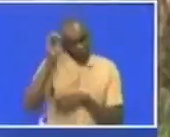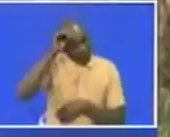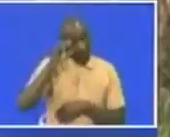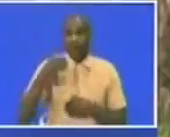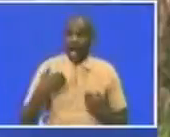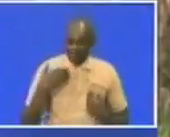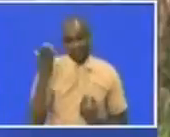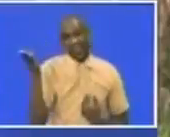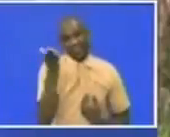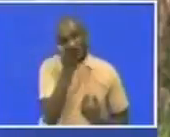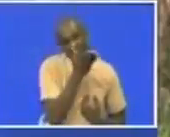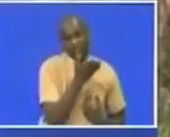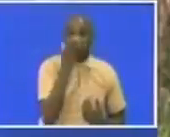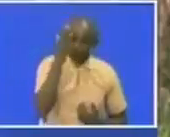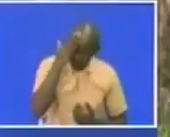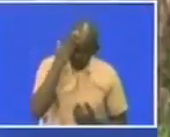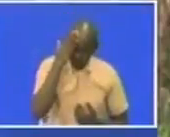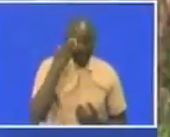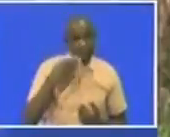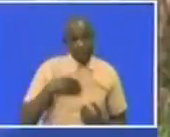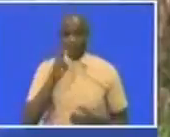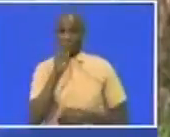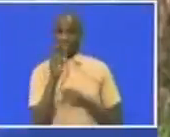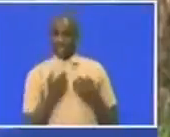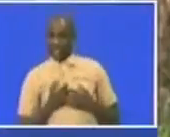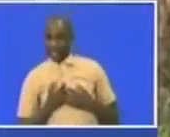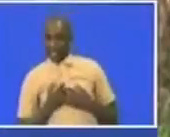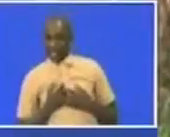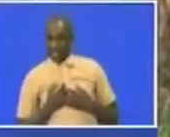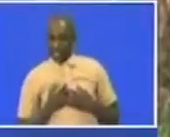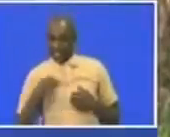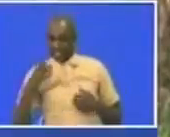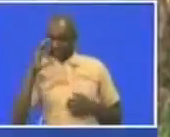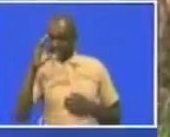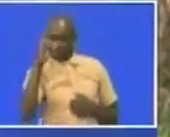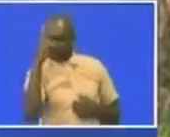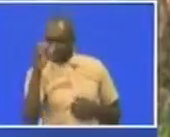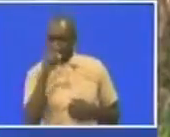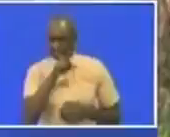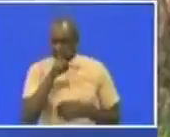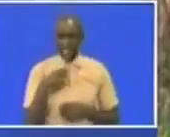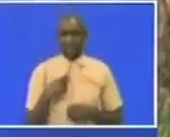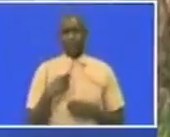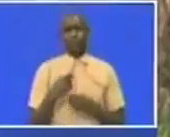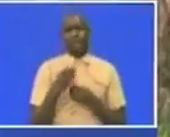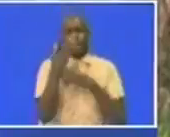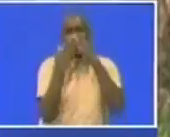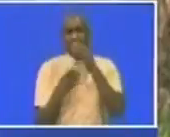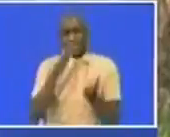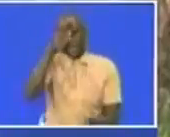kwa sababu unajua wengine wanaona watu wa KEMRI CDC wananyonya damu.